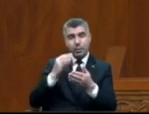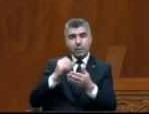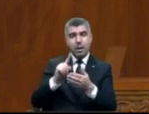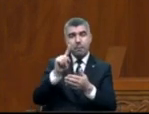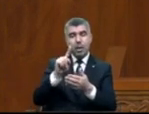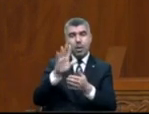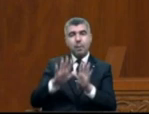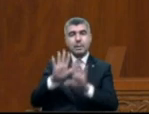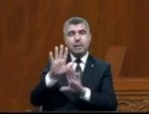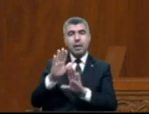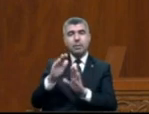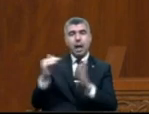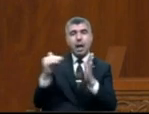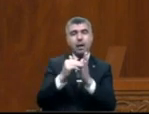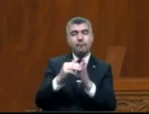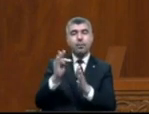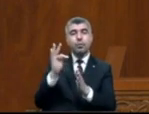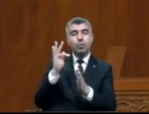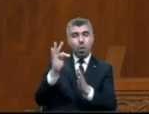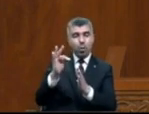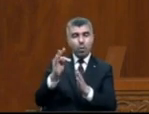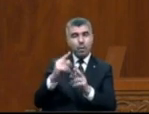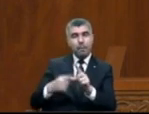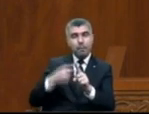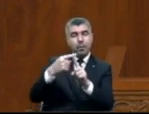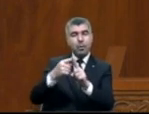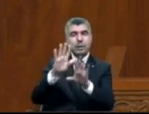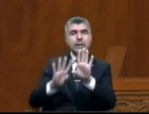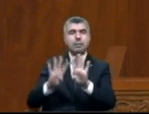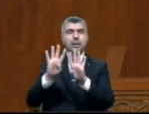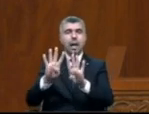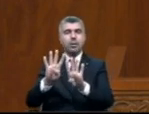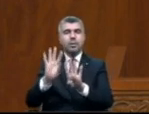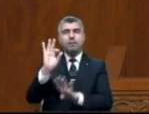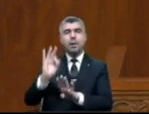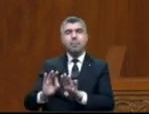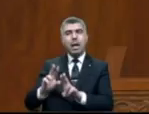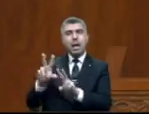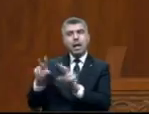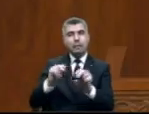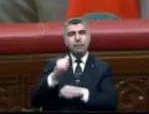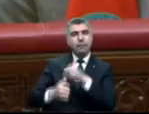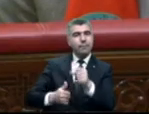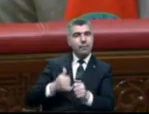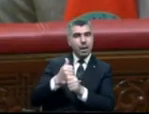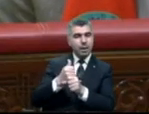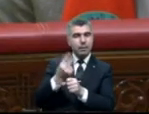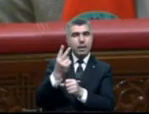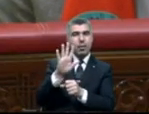425,000 طن للصدرات، أي بواحد زيادة بنسبة 18% مقارنة بالموسم الماضي،